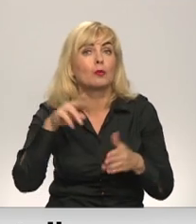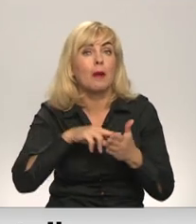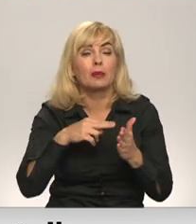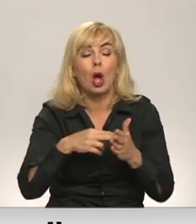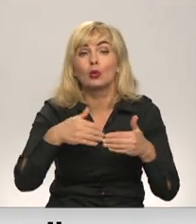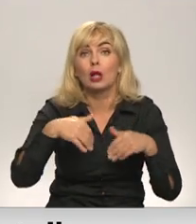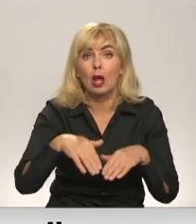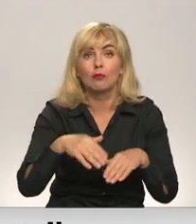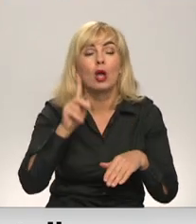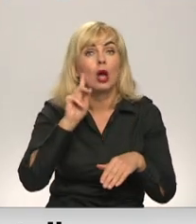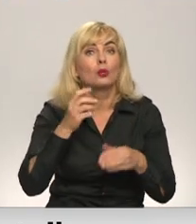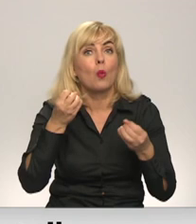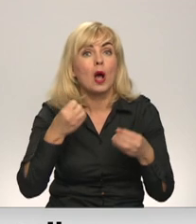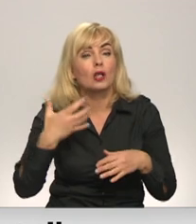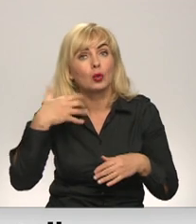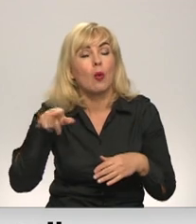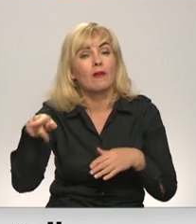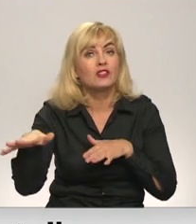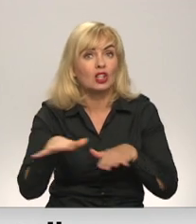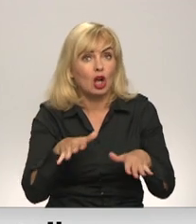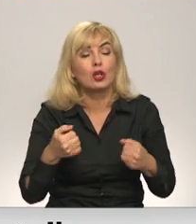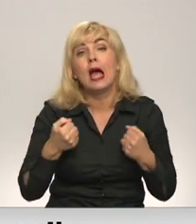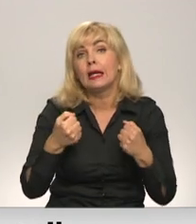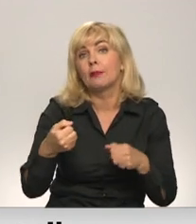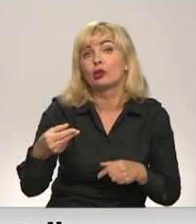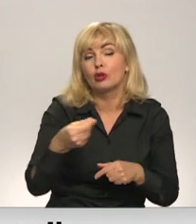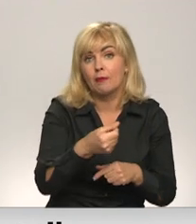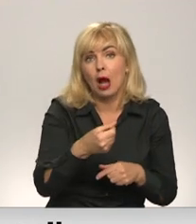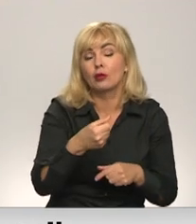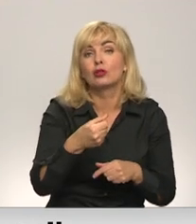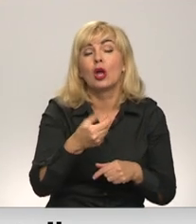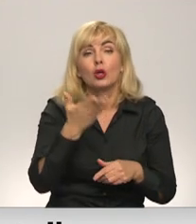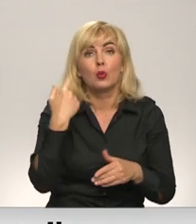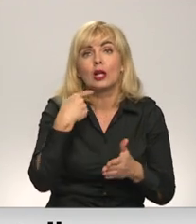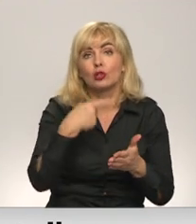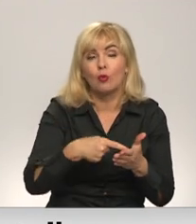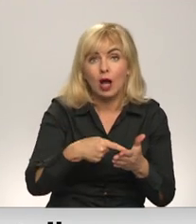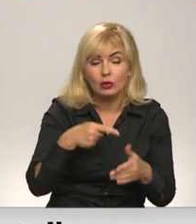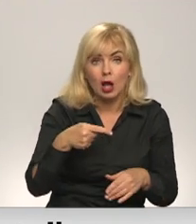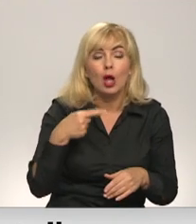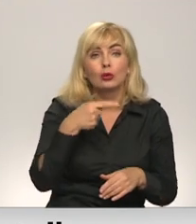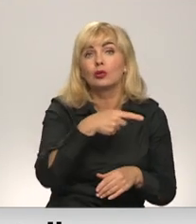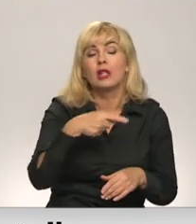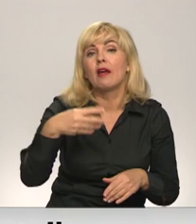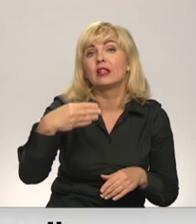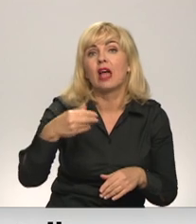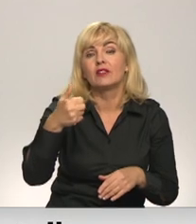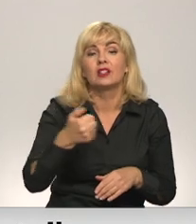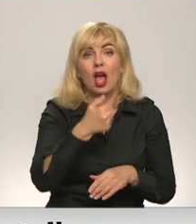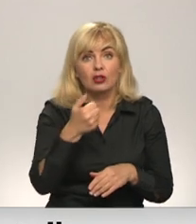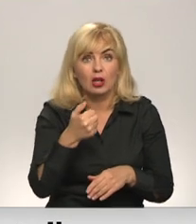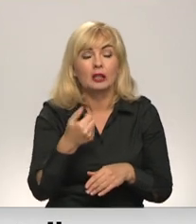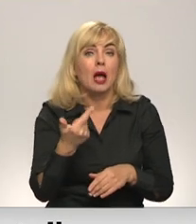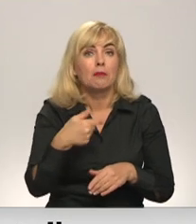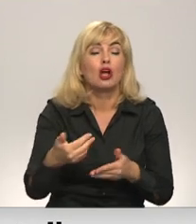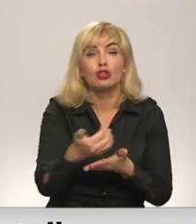kad būšot zinām domas rīcība. Iebraukšanas maksa Jūrmalā noteikti jau 1996. Gadā un pašreiz ieņēmumu